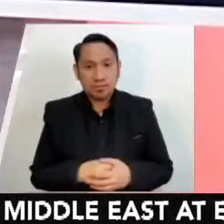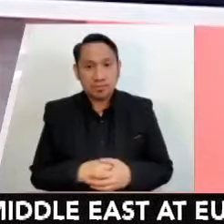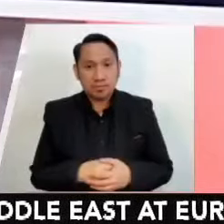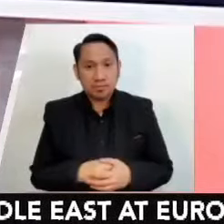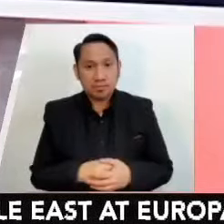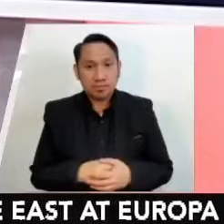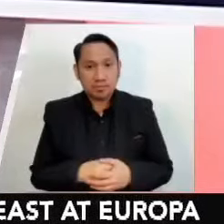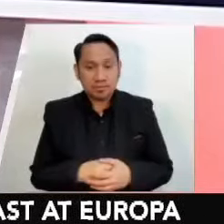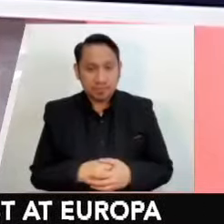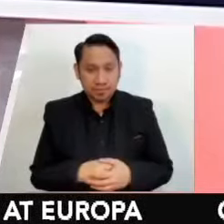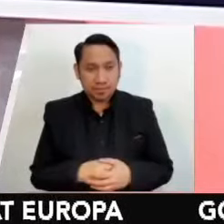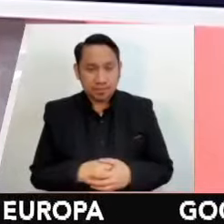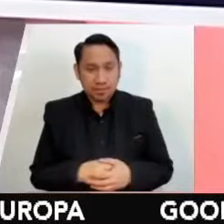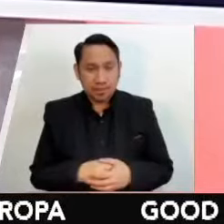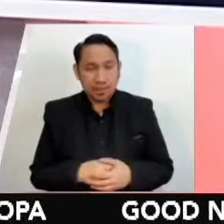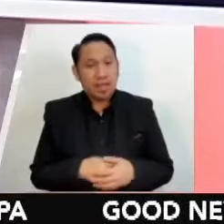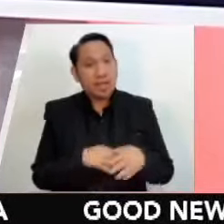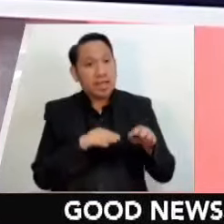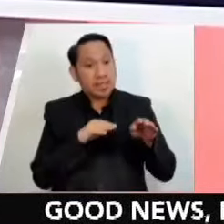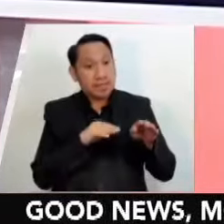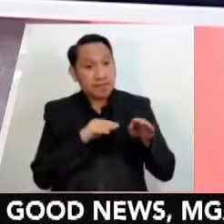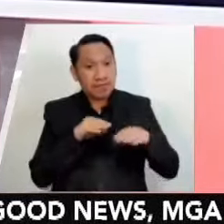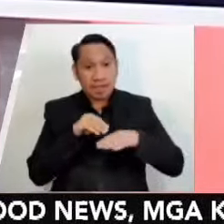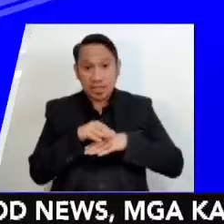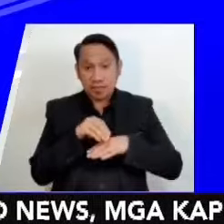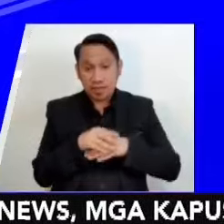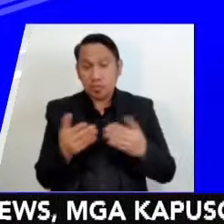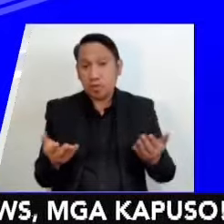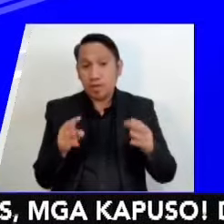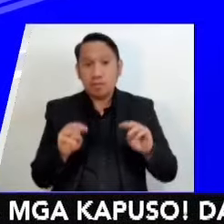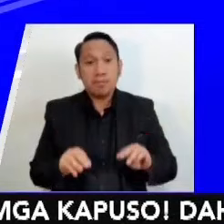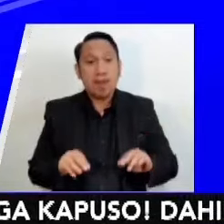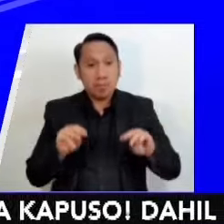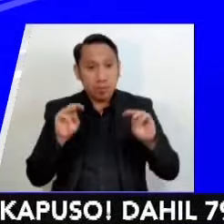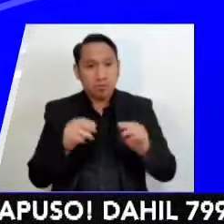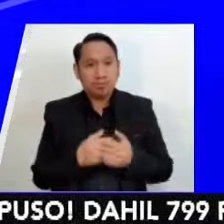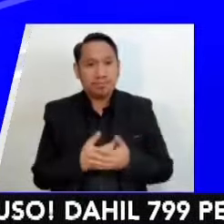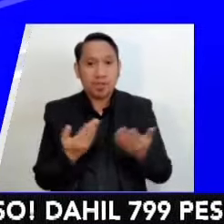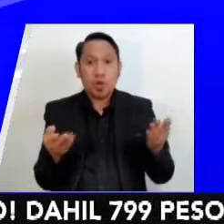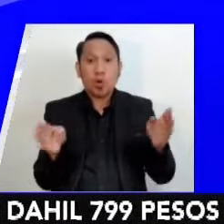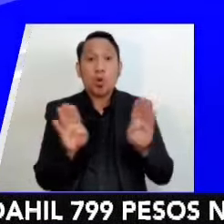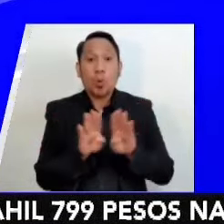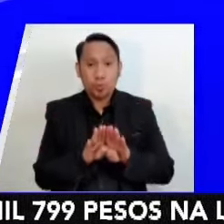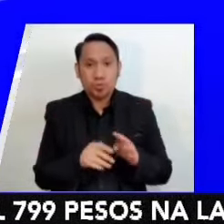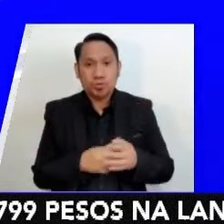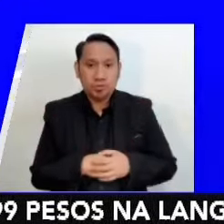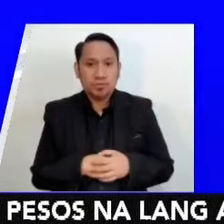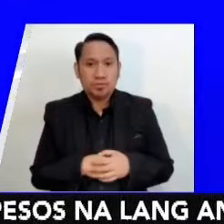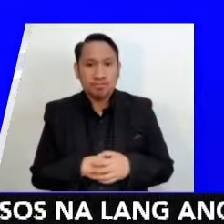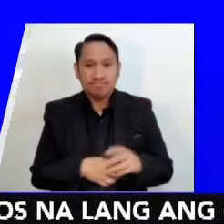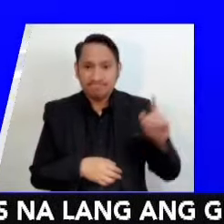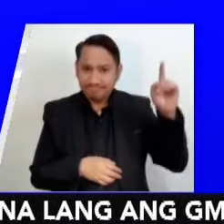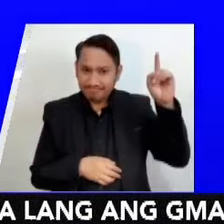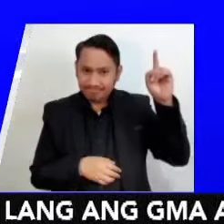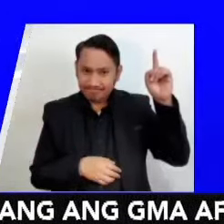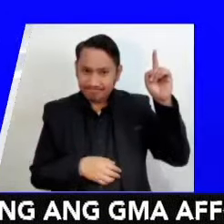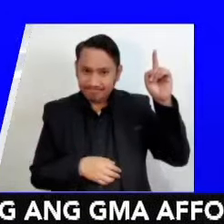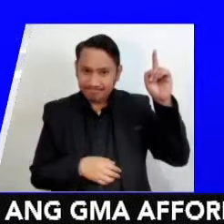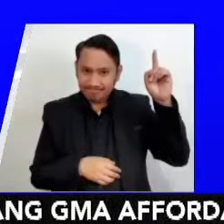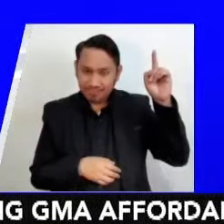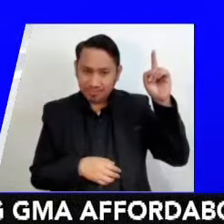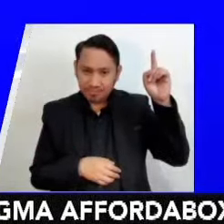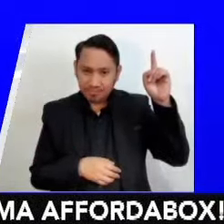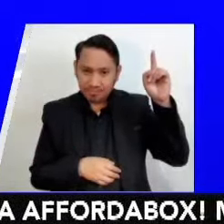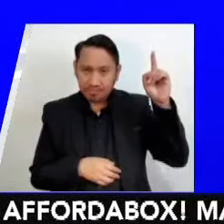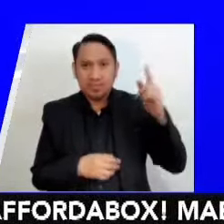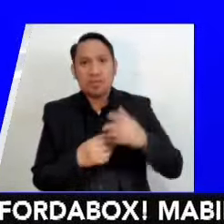Traffic advisory po tayo sa Malabon, pansamantalang sarado ngayong araw ang ilang kalsada para magbigay daan sa walang tulugang